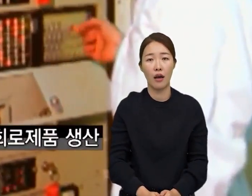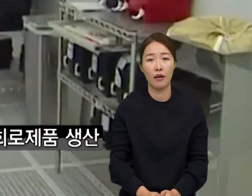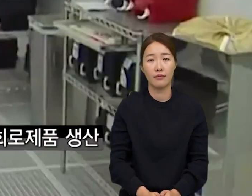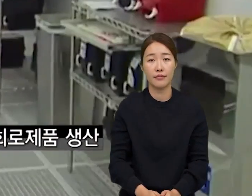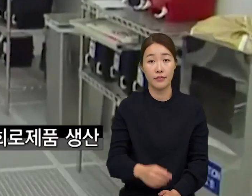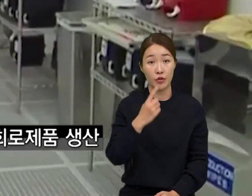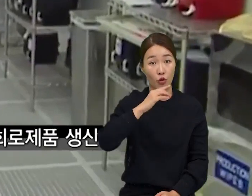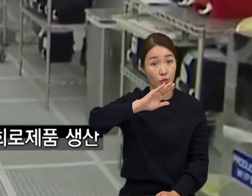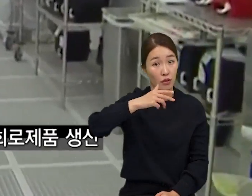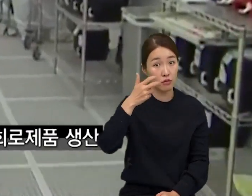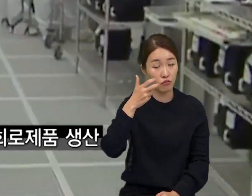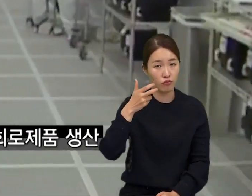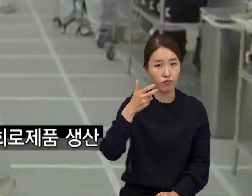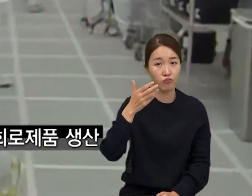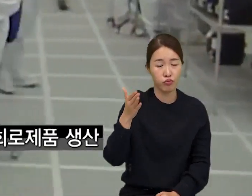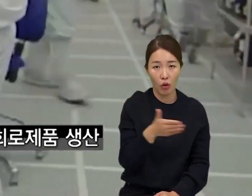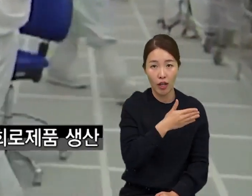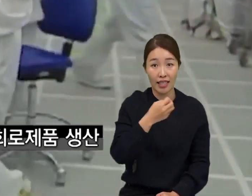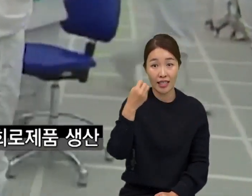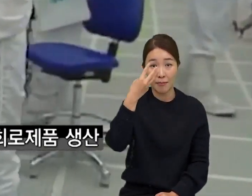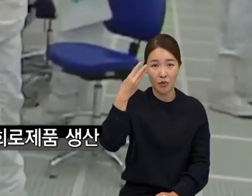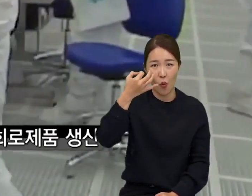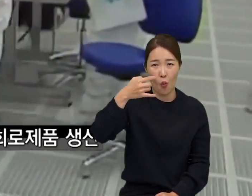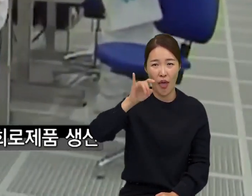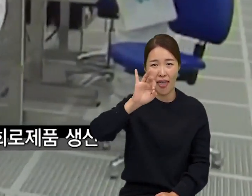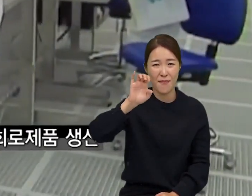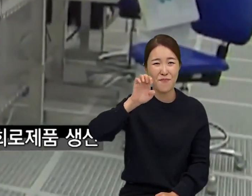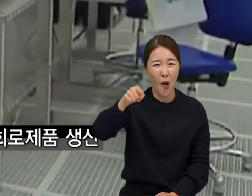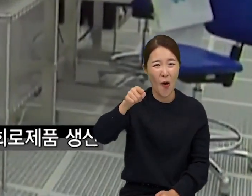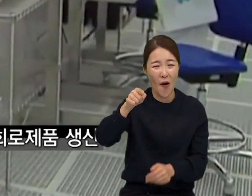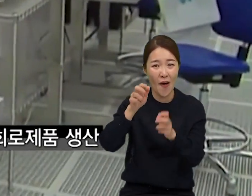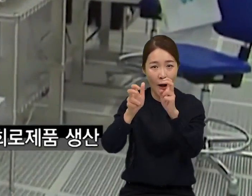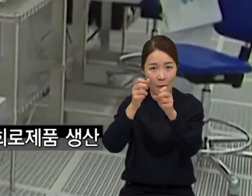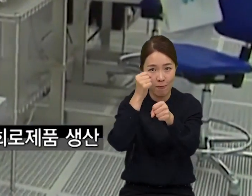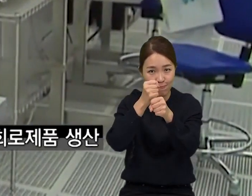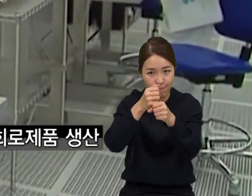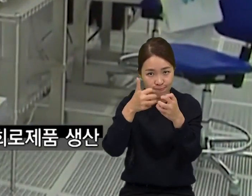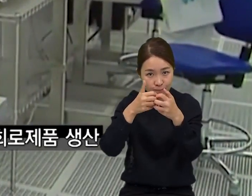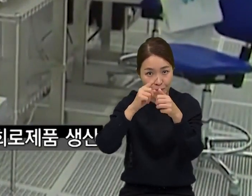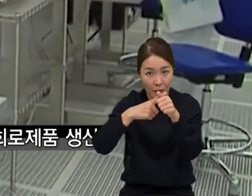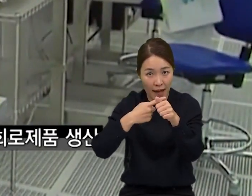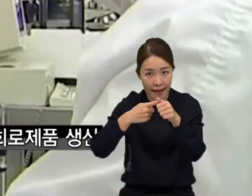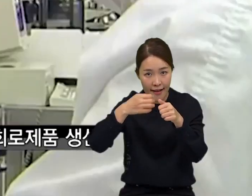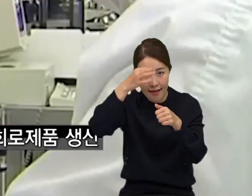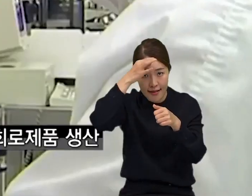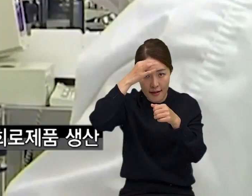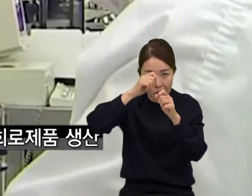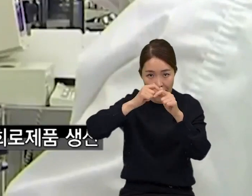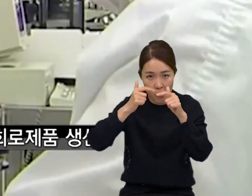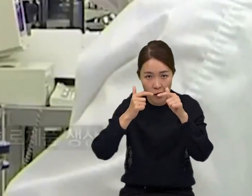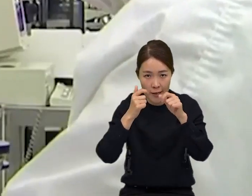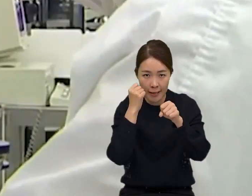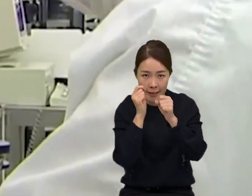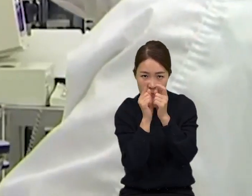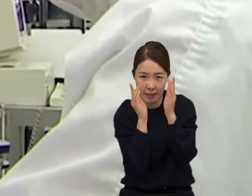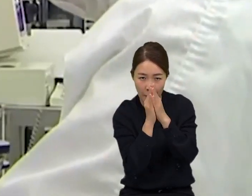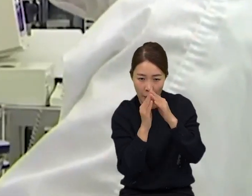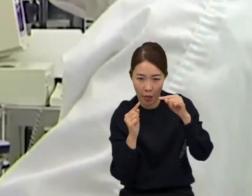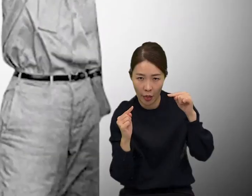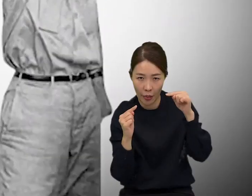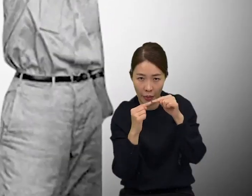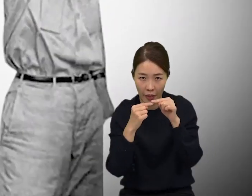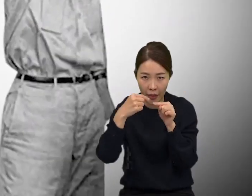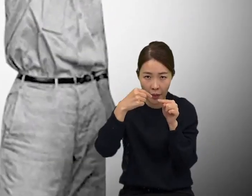1970년대 중엽부터는 삼성이 웨이퍼 가공 체제를 갖추어 트랜지스터 등 직접 회로 제품을 생산했다.